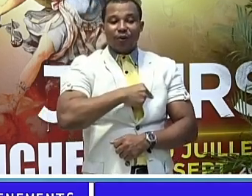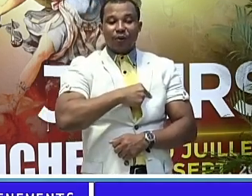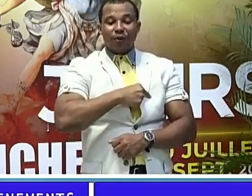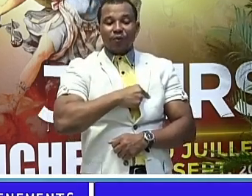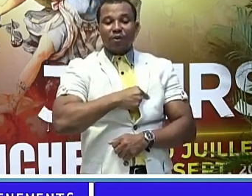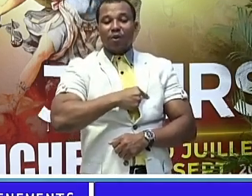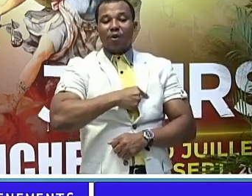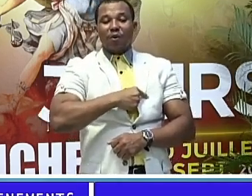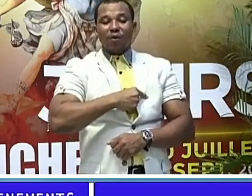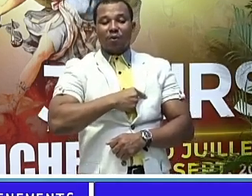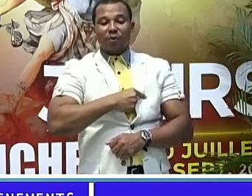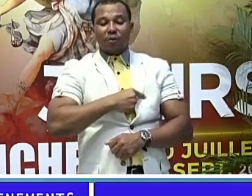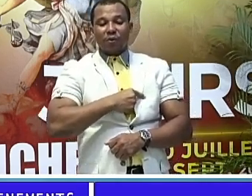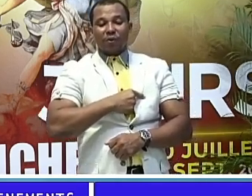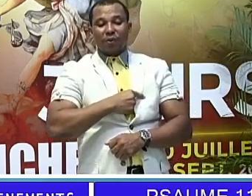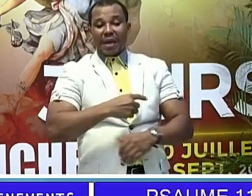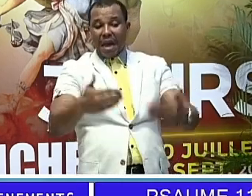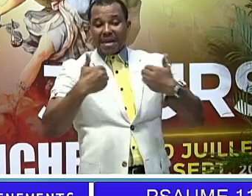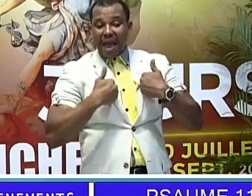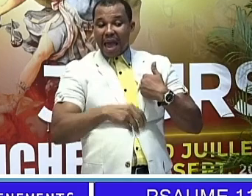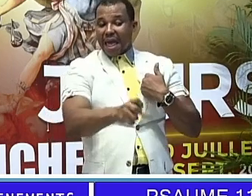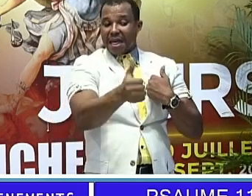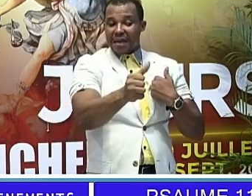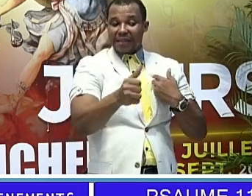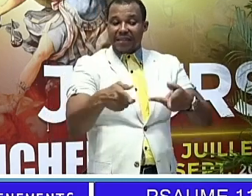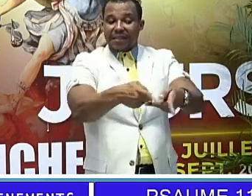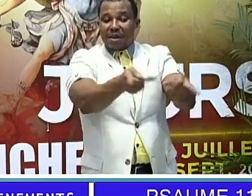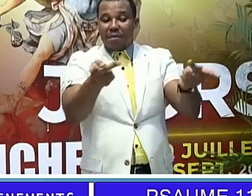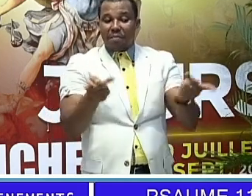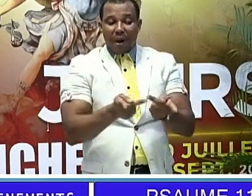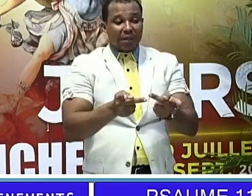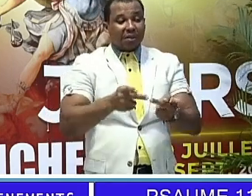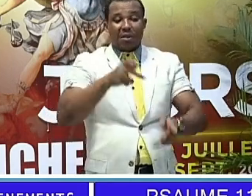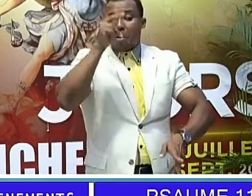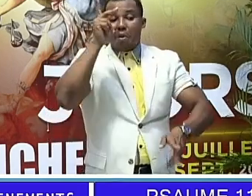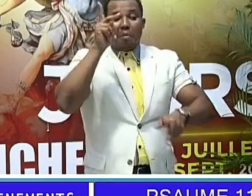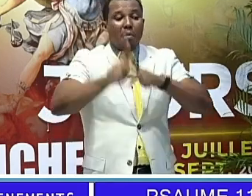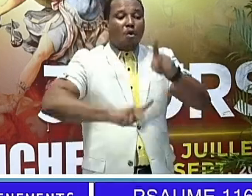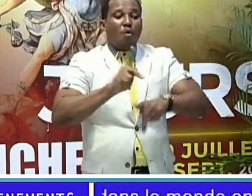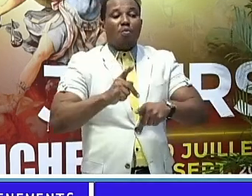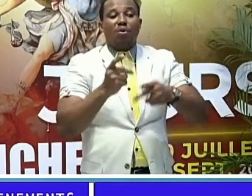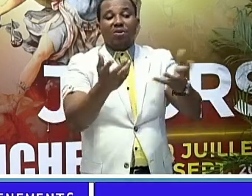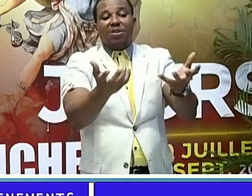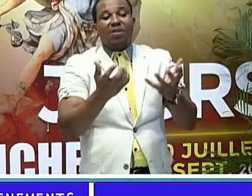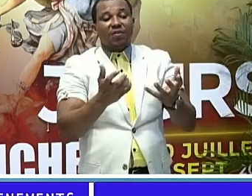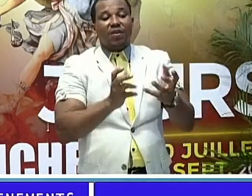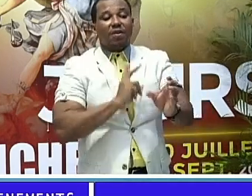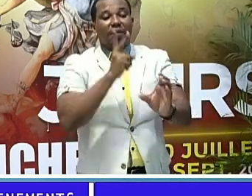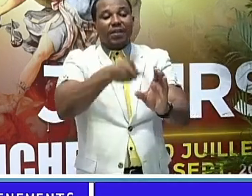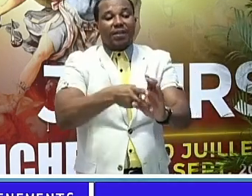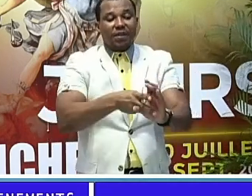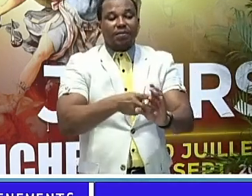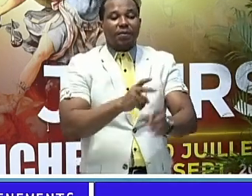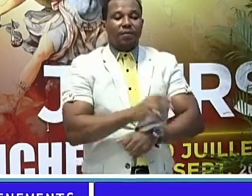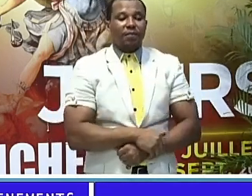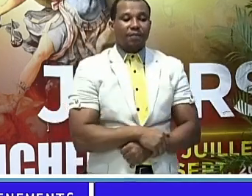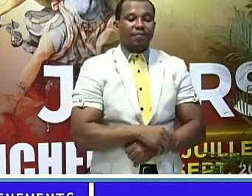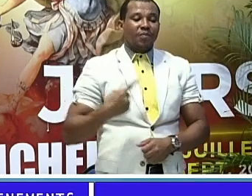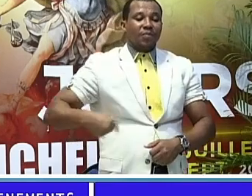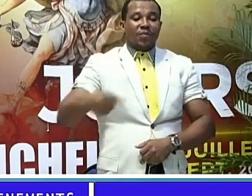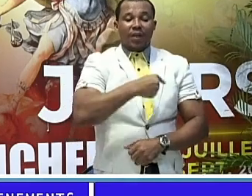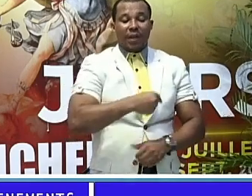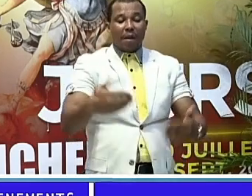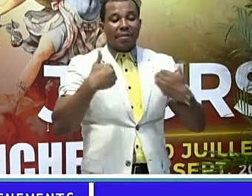pour inviter. Donc invité au capable commencer si vous voulez manifester yo pour que yo capable aller la donne. N'a pas